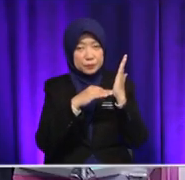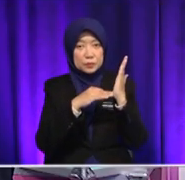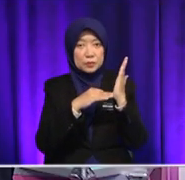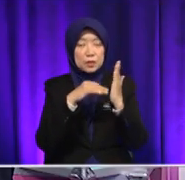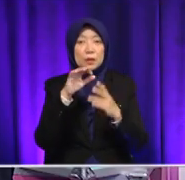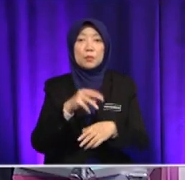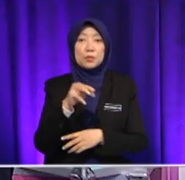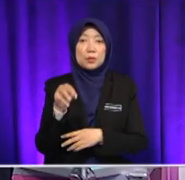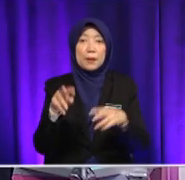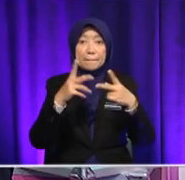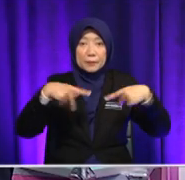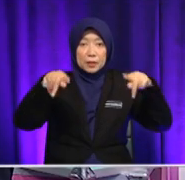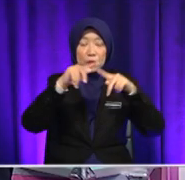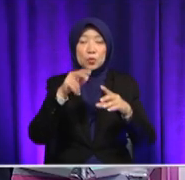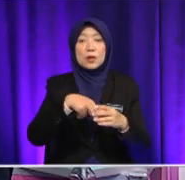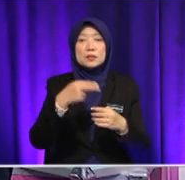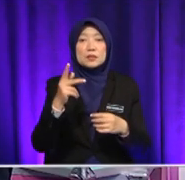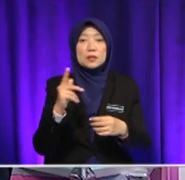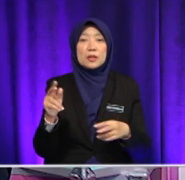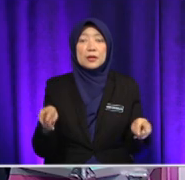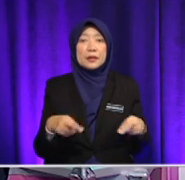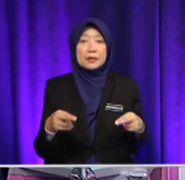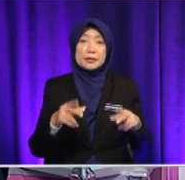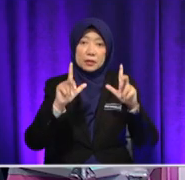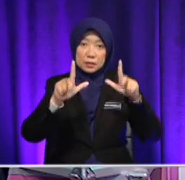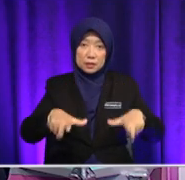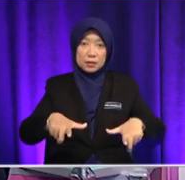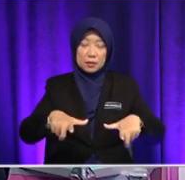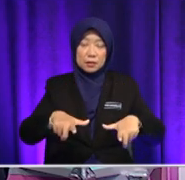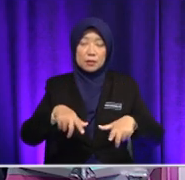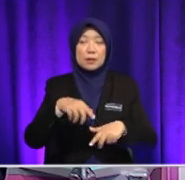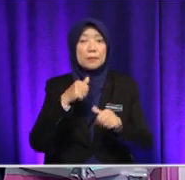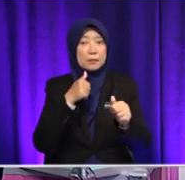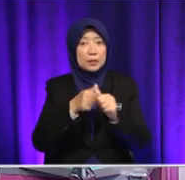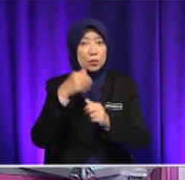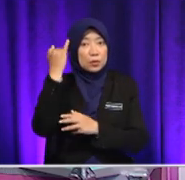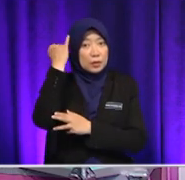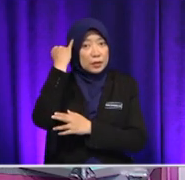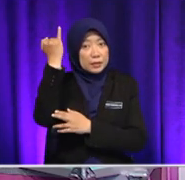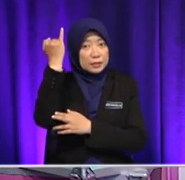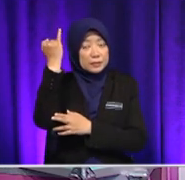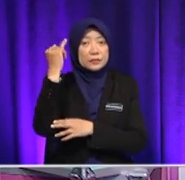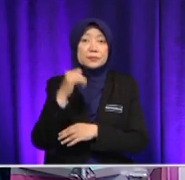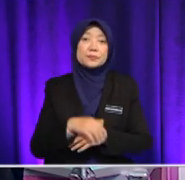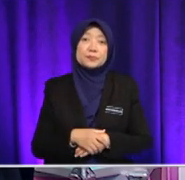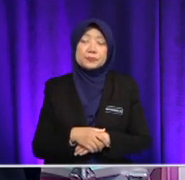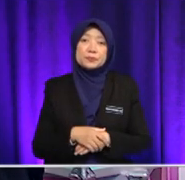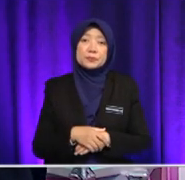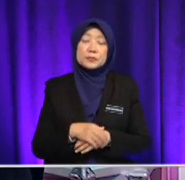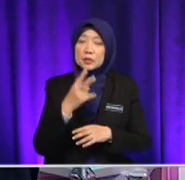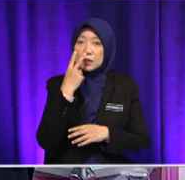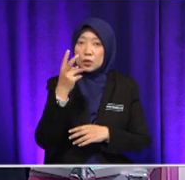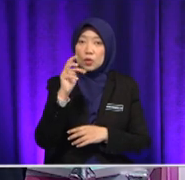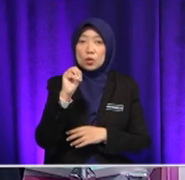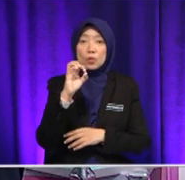murid perlu hasilkan letak nah ini berdasarkan Ide adalah Oke kemudian kita tengok kepada mode